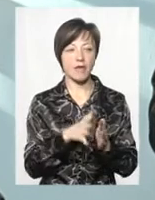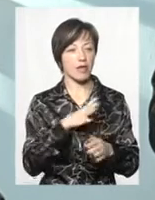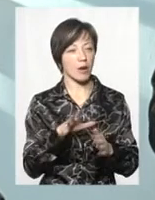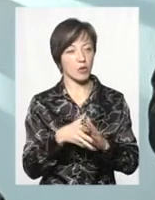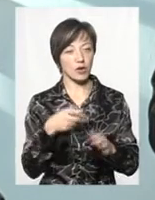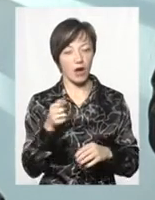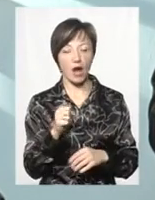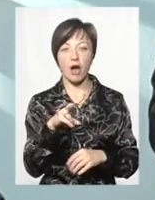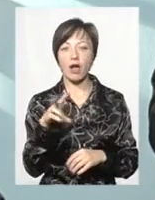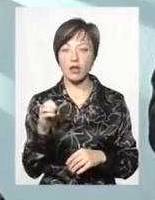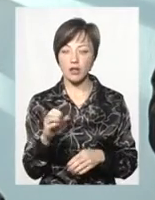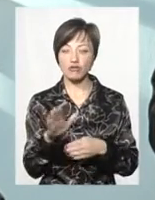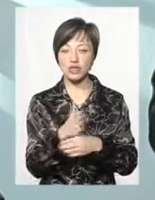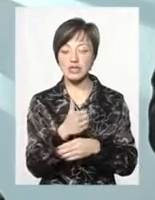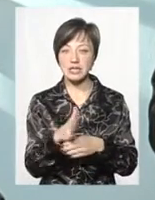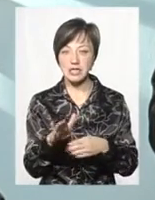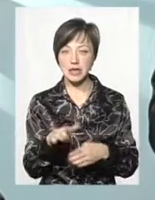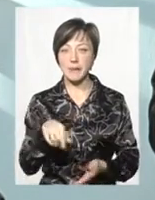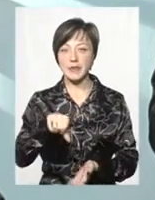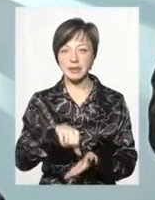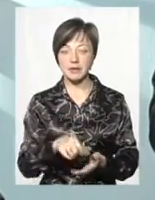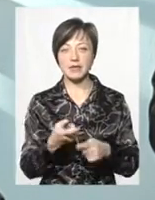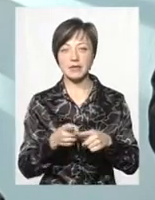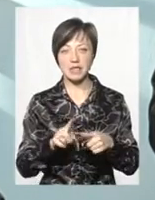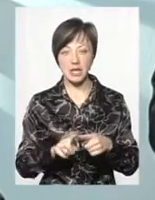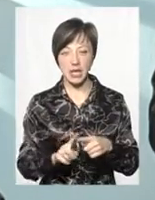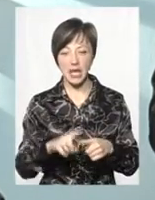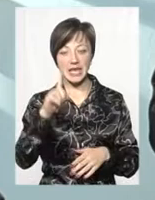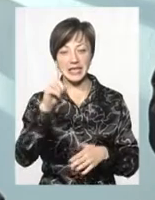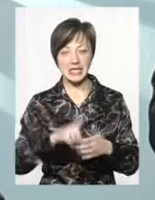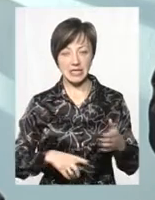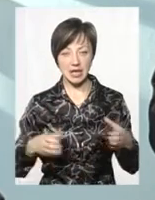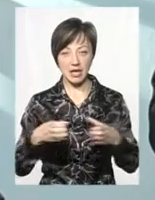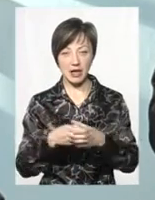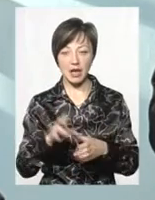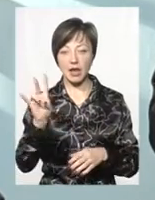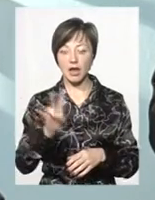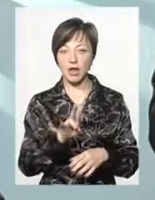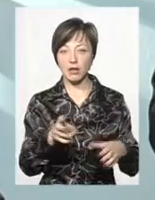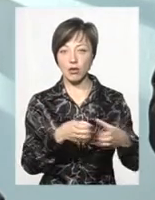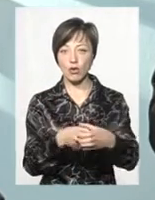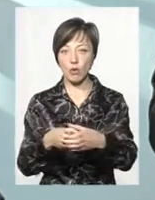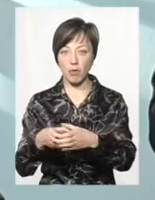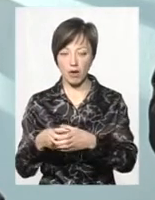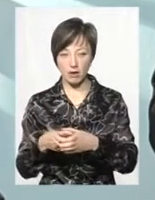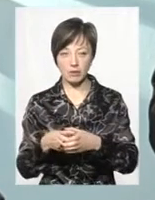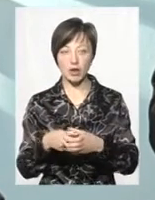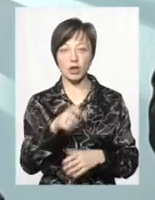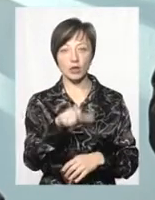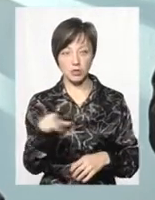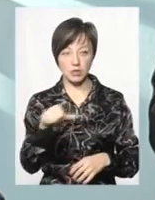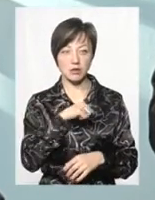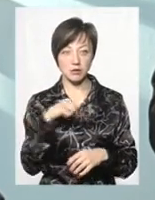але частина представників цієї церкви, ієрархів, релігійних громад, вірян